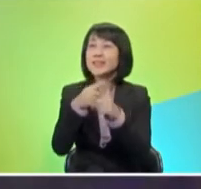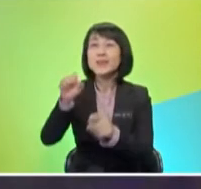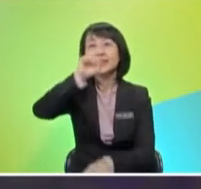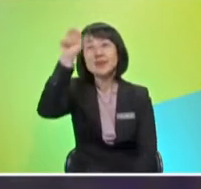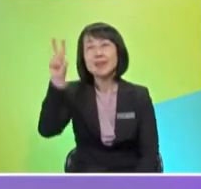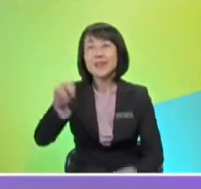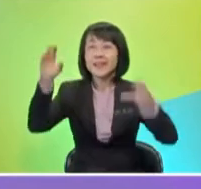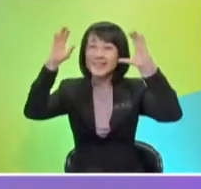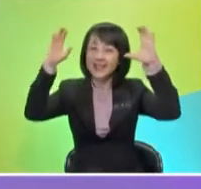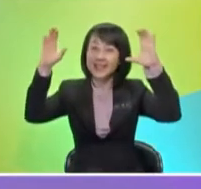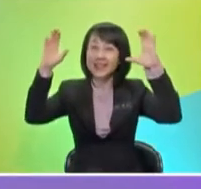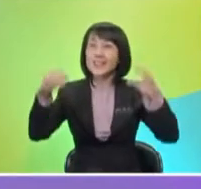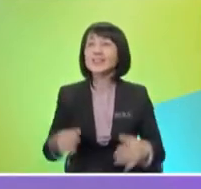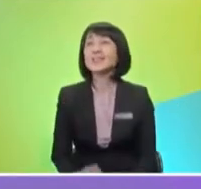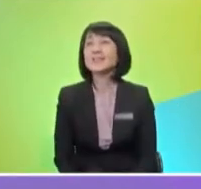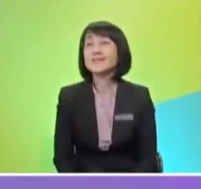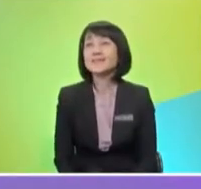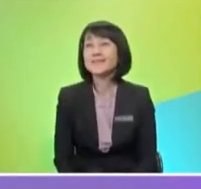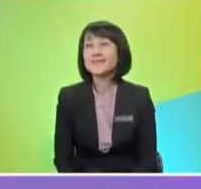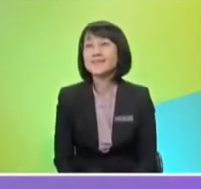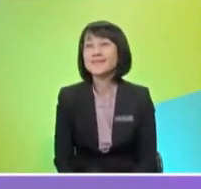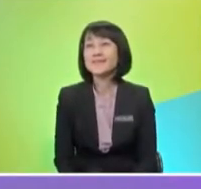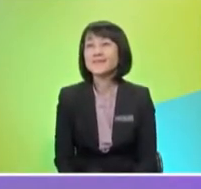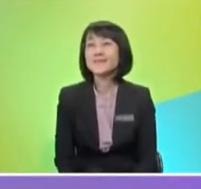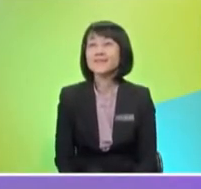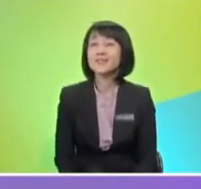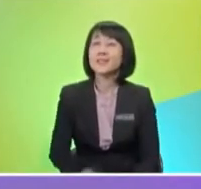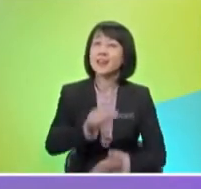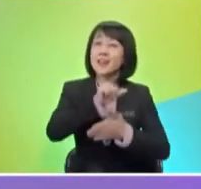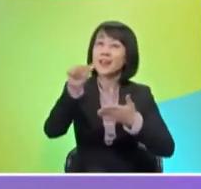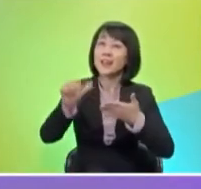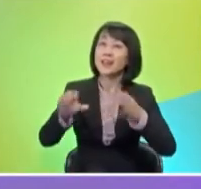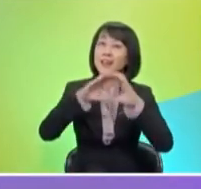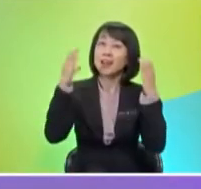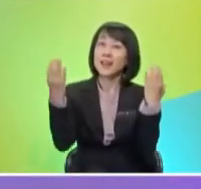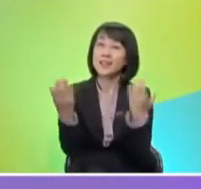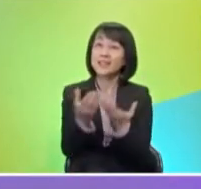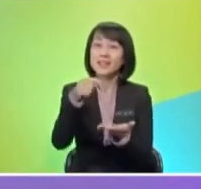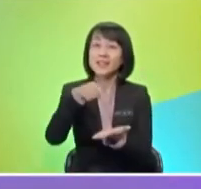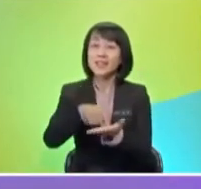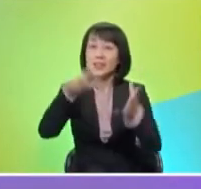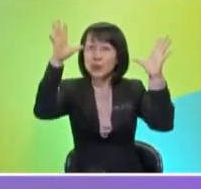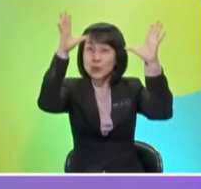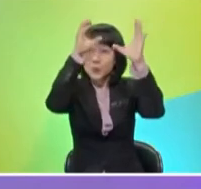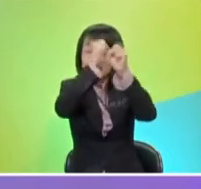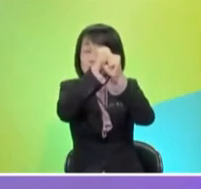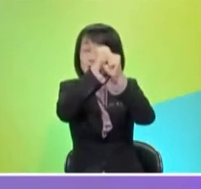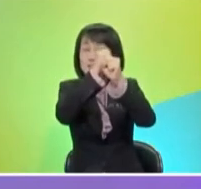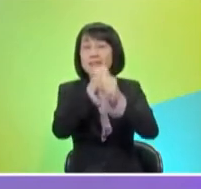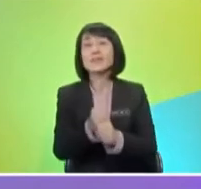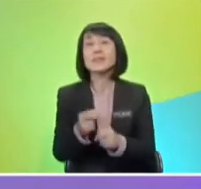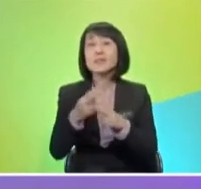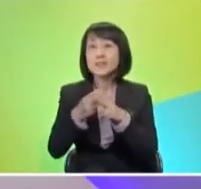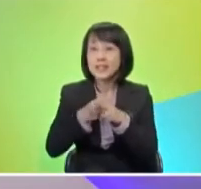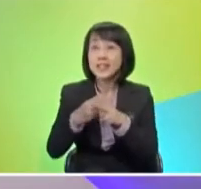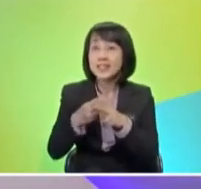hari sesi pembelajaran kita pada hari ini rumus seringkas untuk Cikgu sampaikan